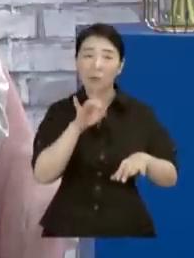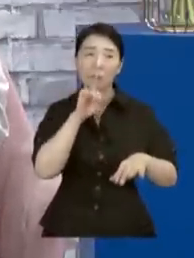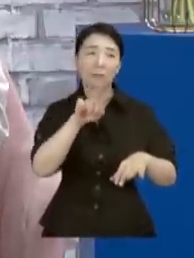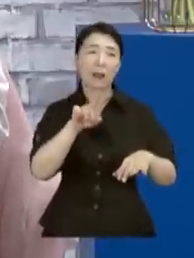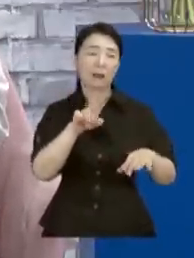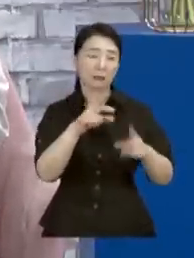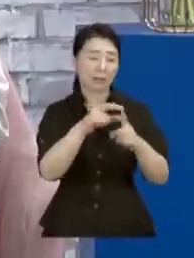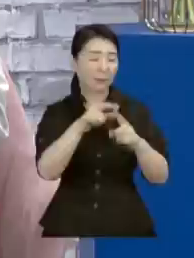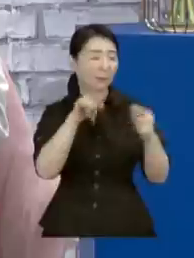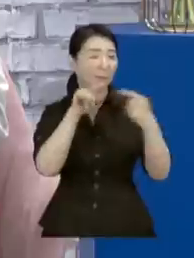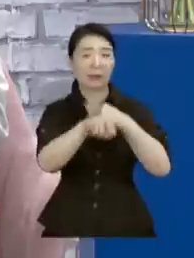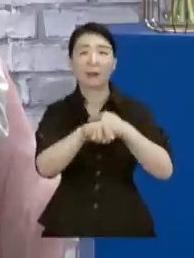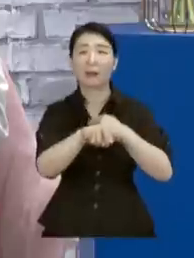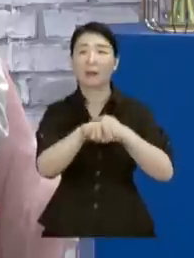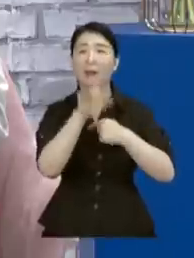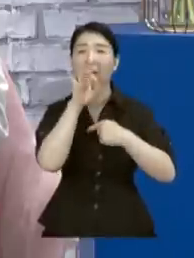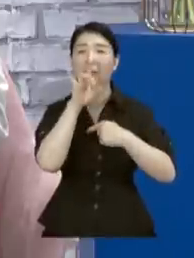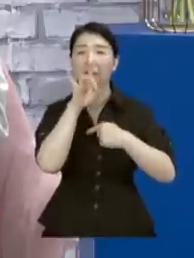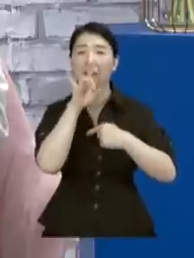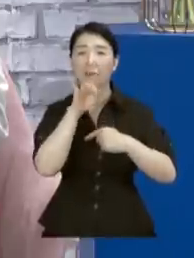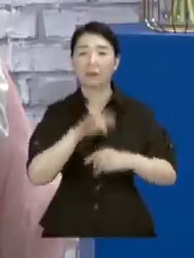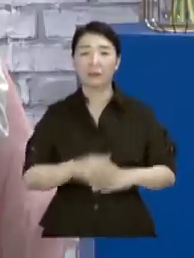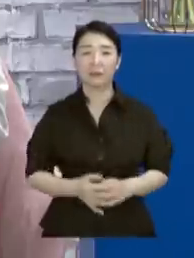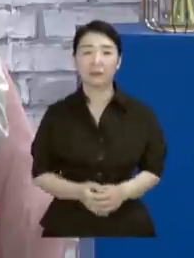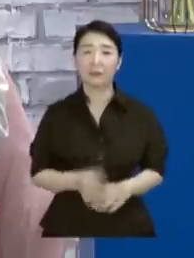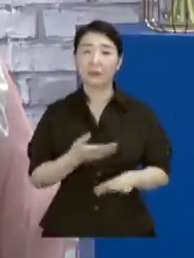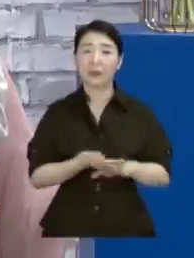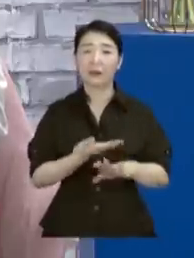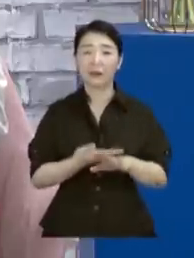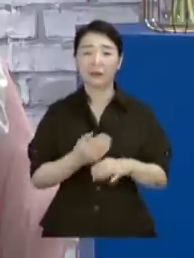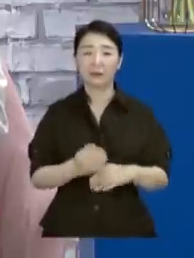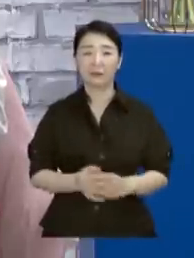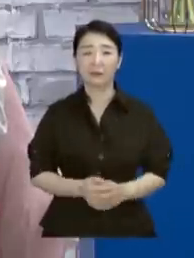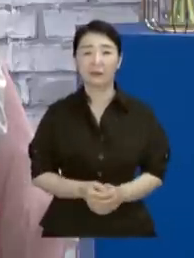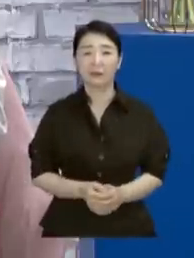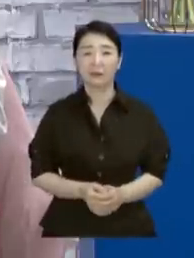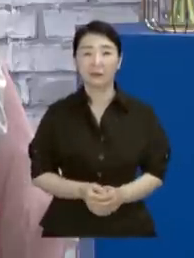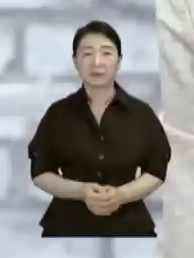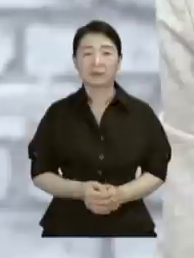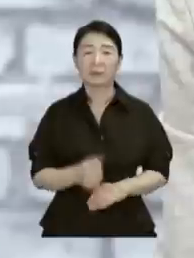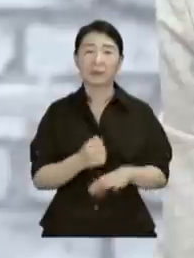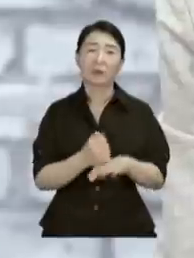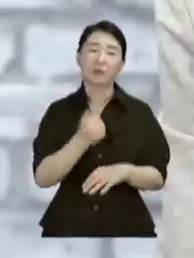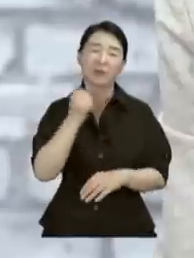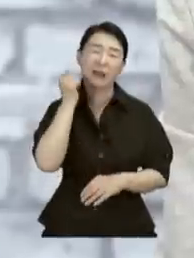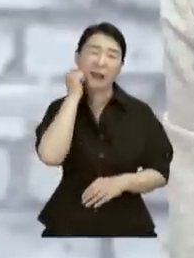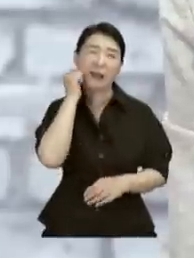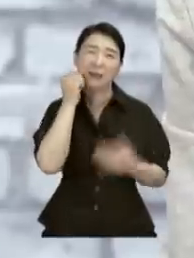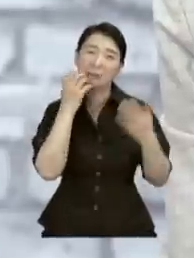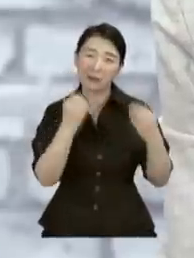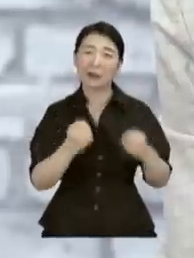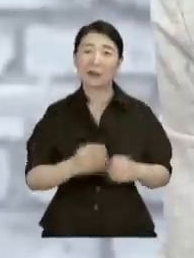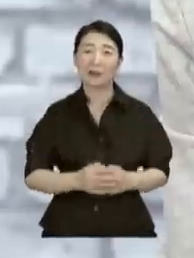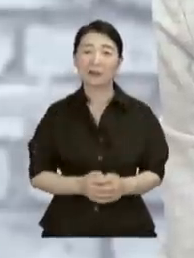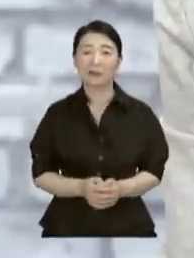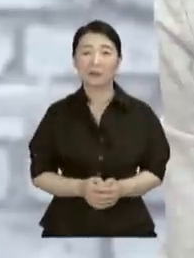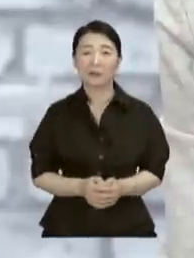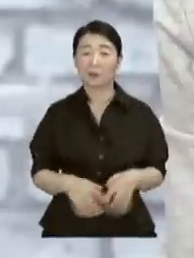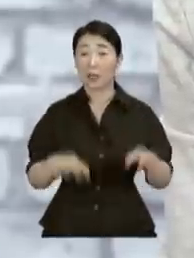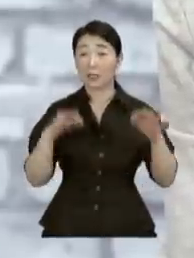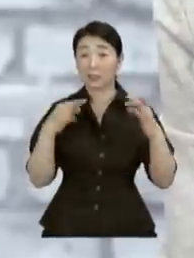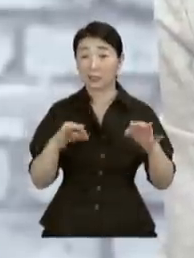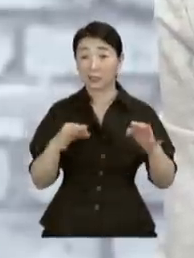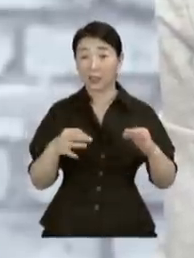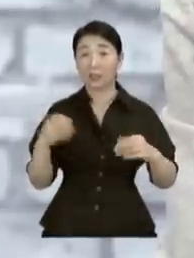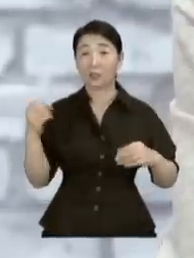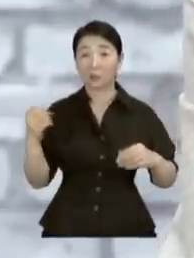틀리다면서요. 네네네. 말이 틀려서 뭐 이렇게 저 정말 웃지 못할 일들도 경험한다고 하는데. 그렇지. 얼마나 뭐